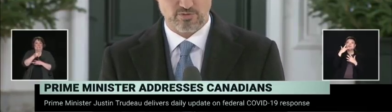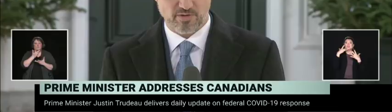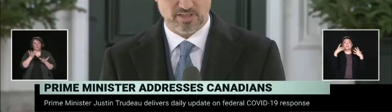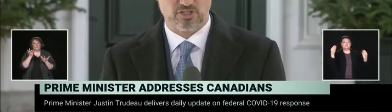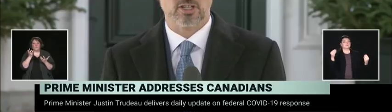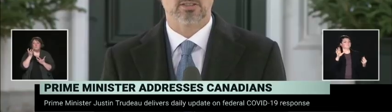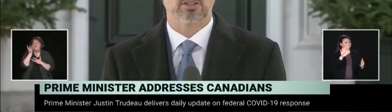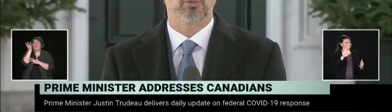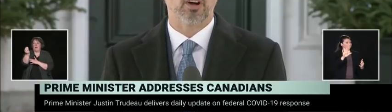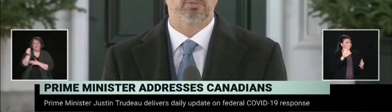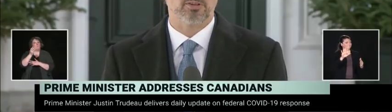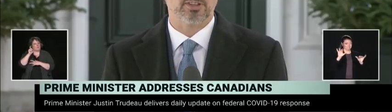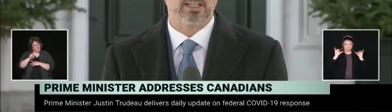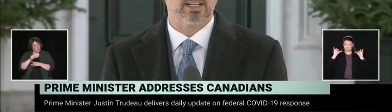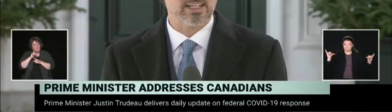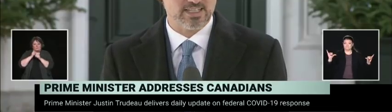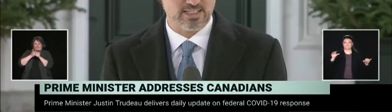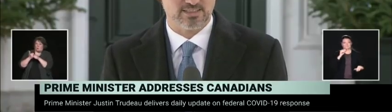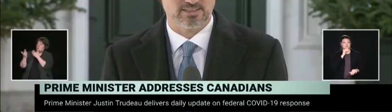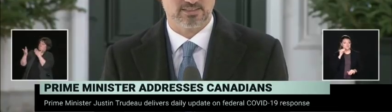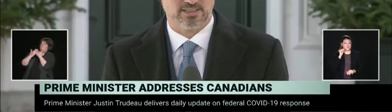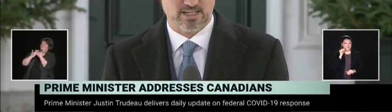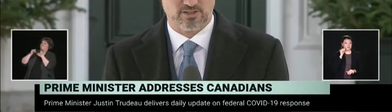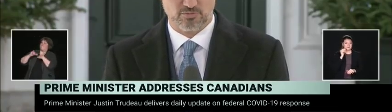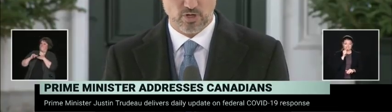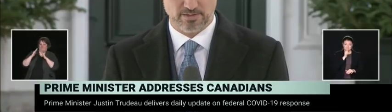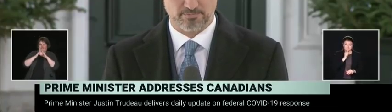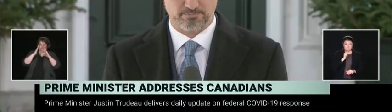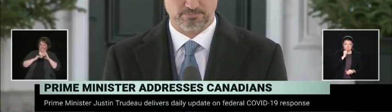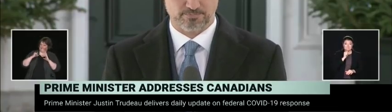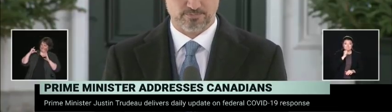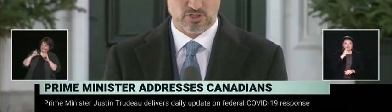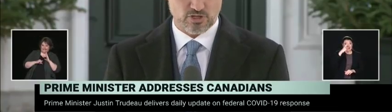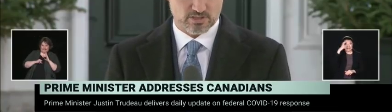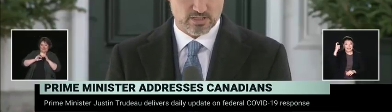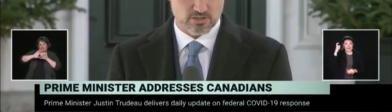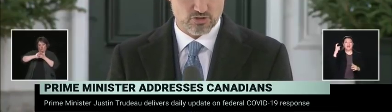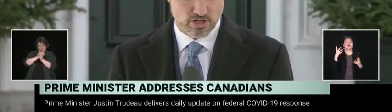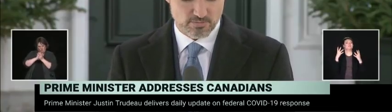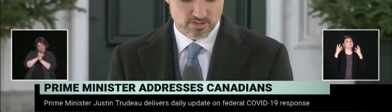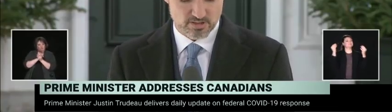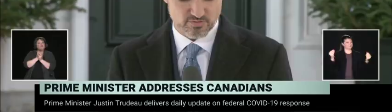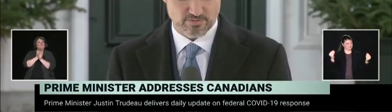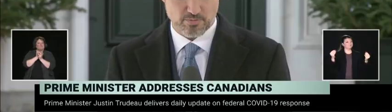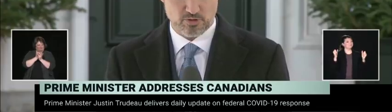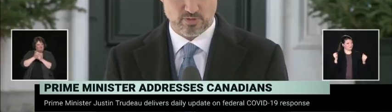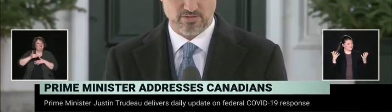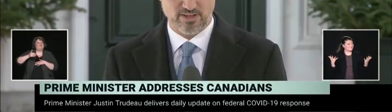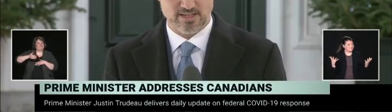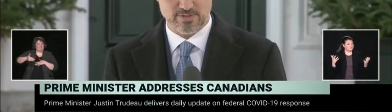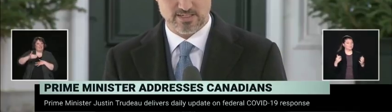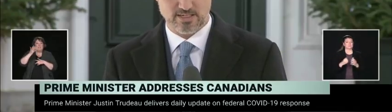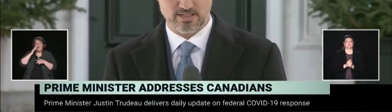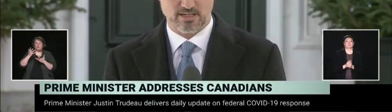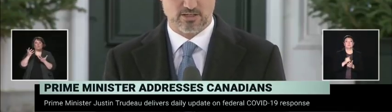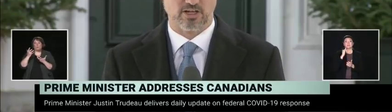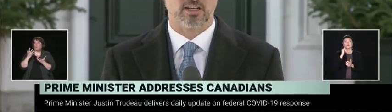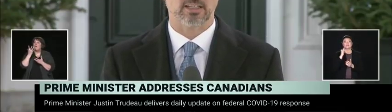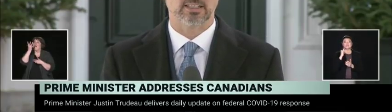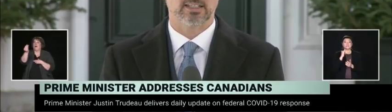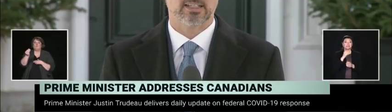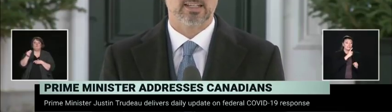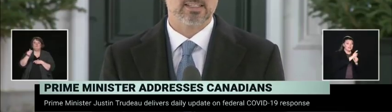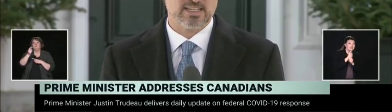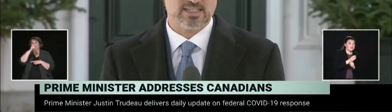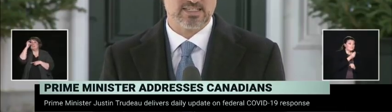si on veut avoir des chances de pouvoir profiter de l'été dans quelques mois. Sortez seulement si vous avez besoin de faire l'épicerie et encore